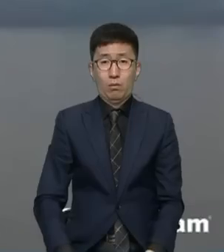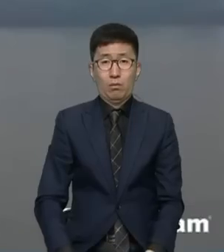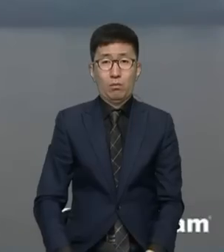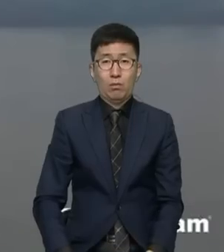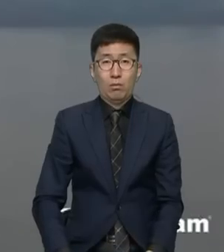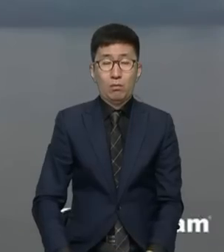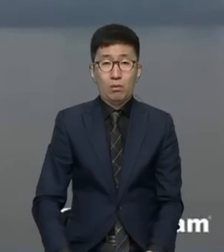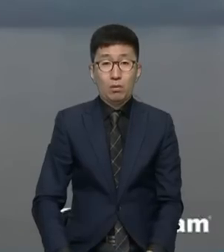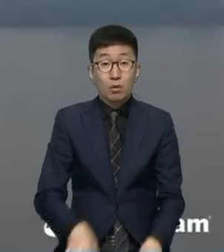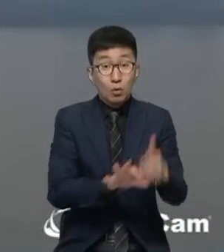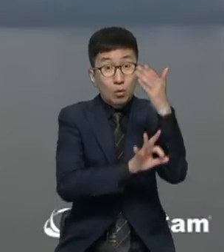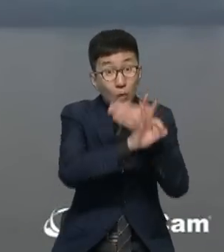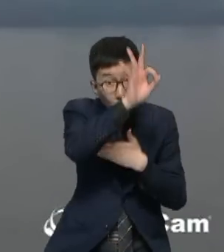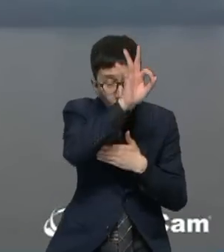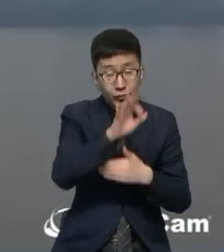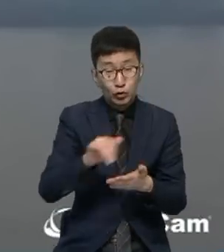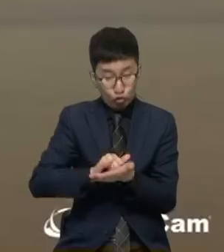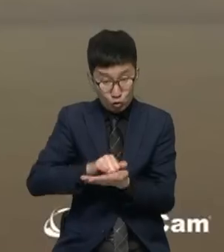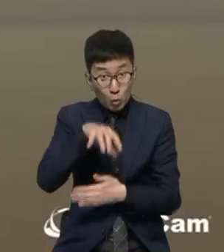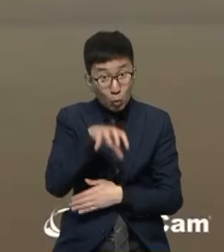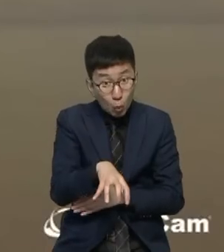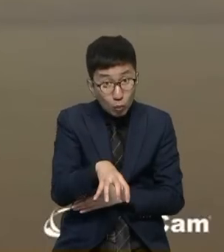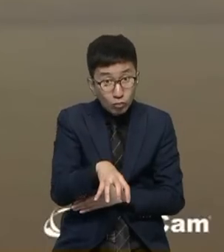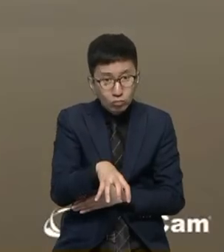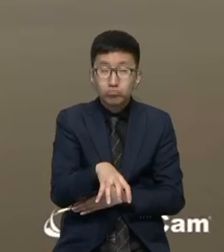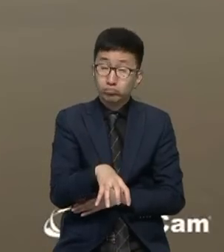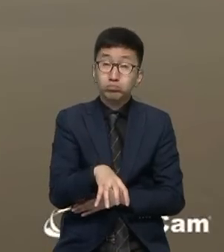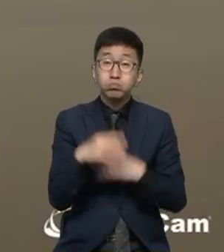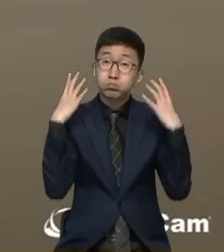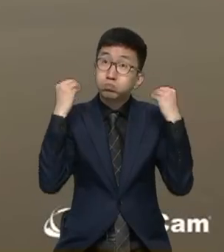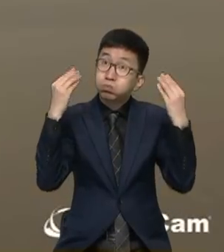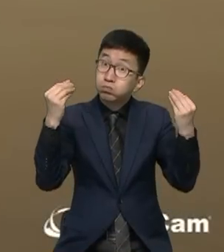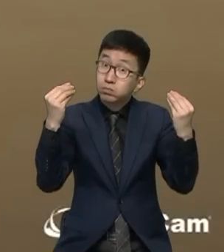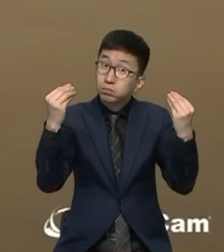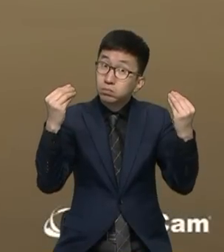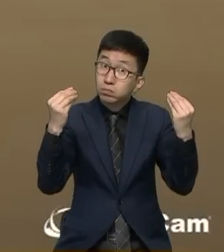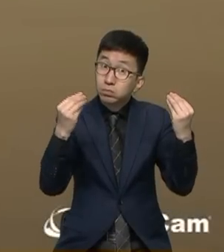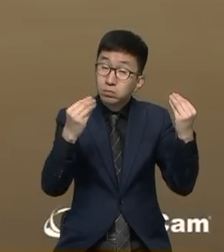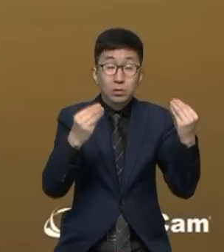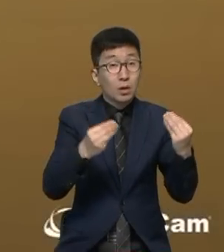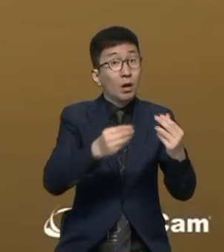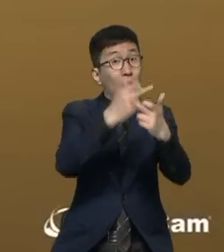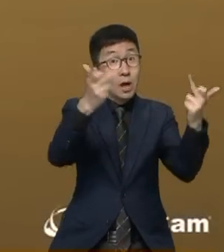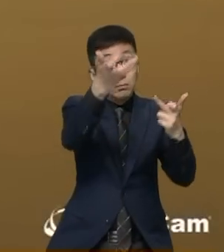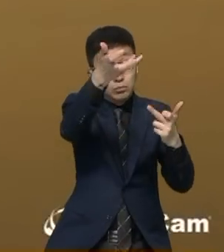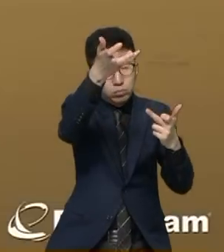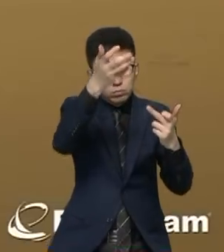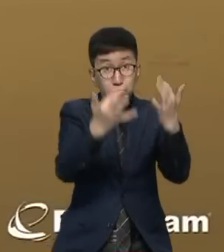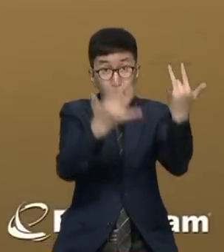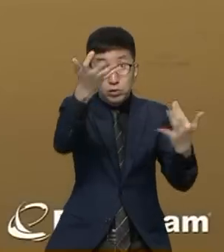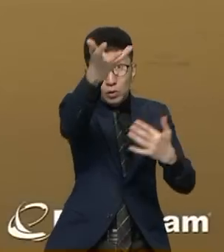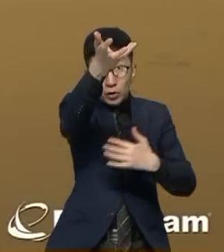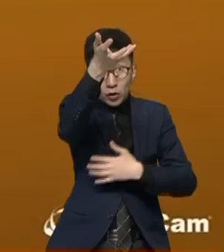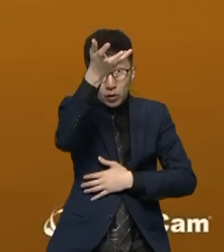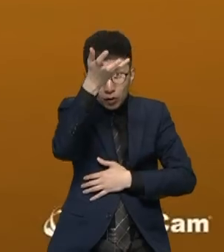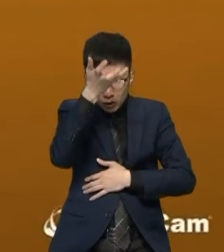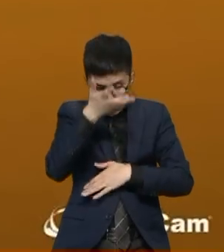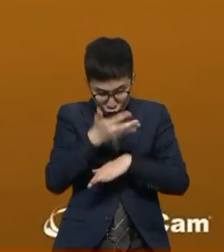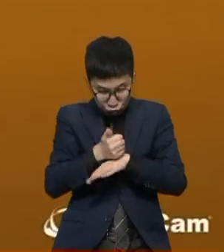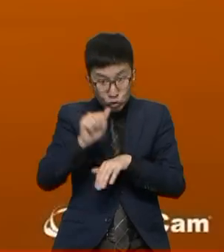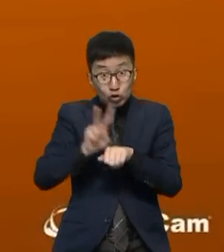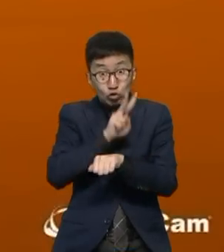정도입니다. 오전까지만 해도 뉴욕의 시정은 평소와 다름없었지만 산불 연기가 몰려오기 시작하면서 불과